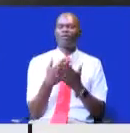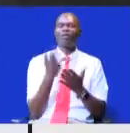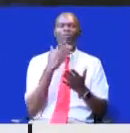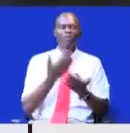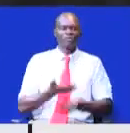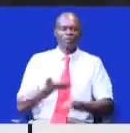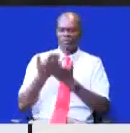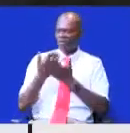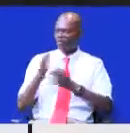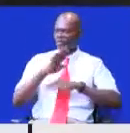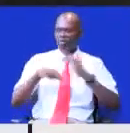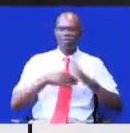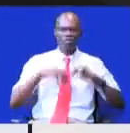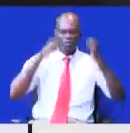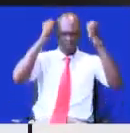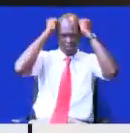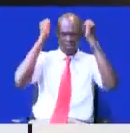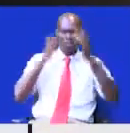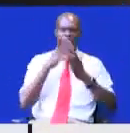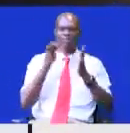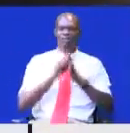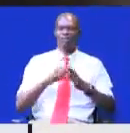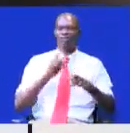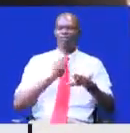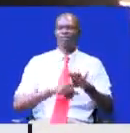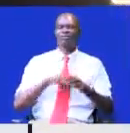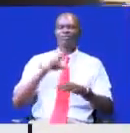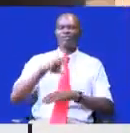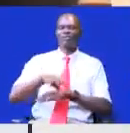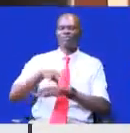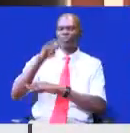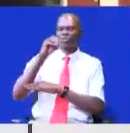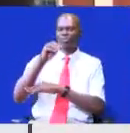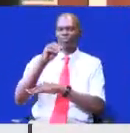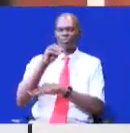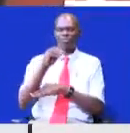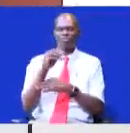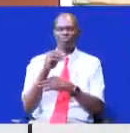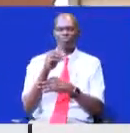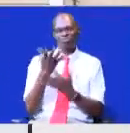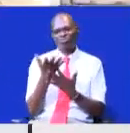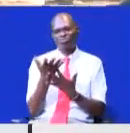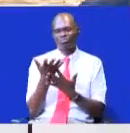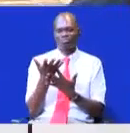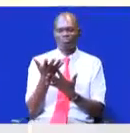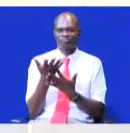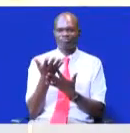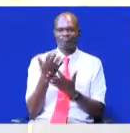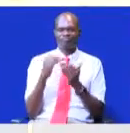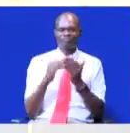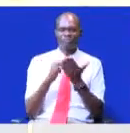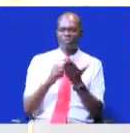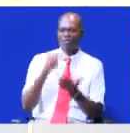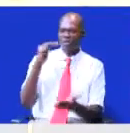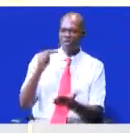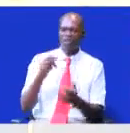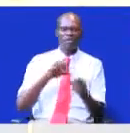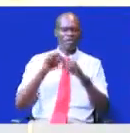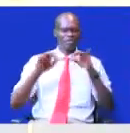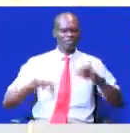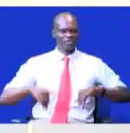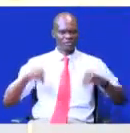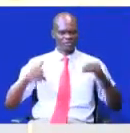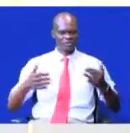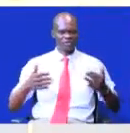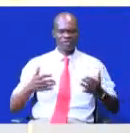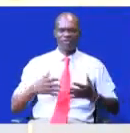nyithindo mondo ka gidongo gibed joma dwa ingie matin e kiwango margi mar ngima.